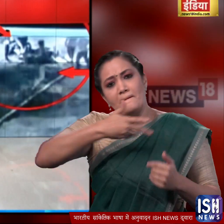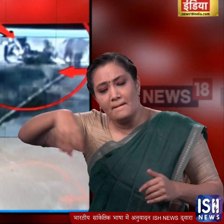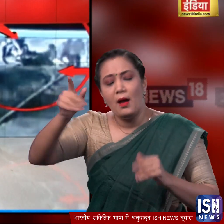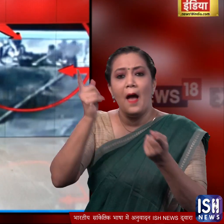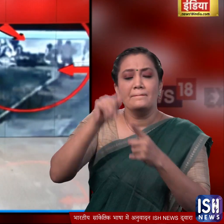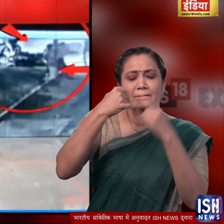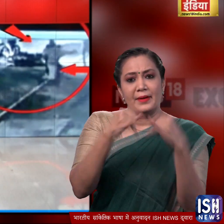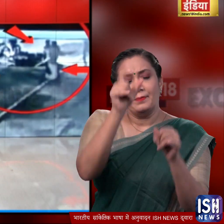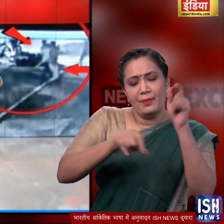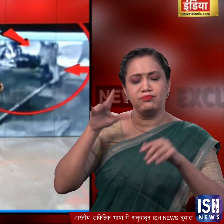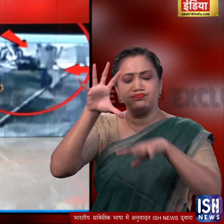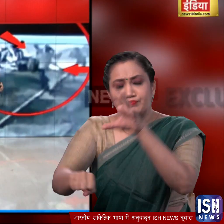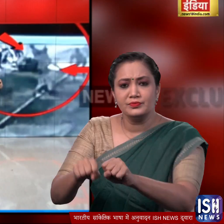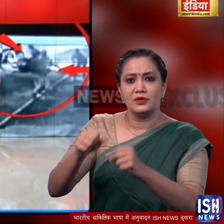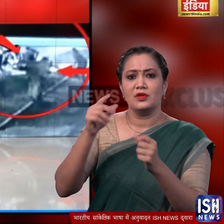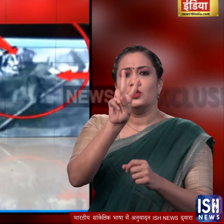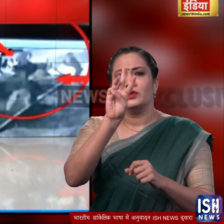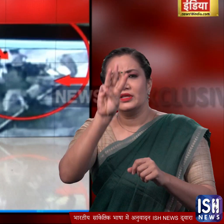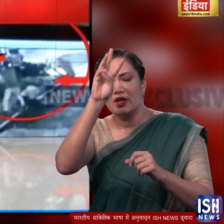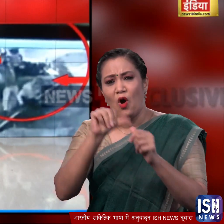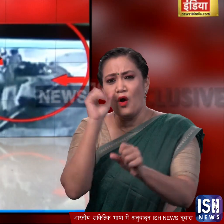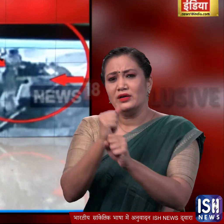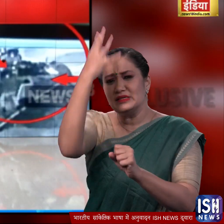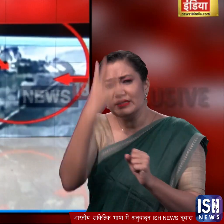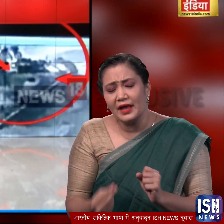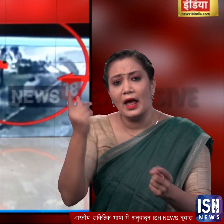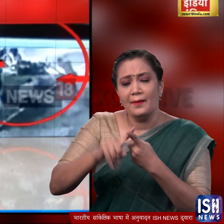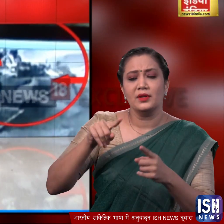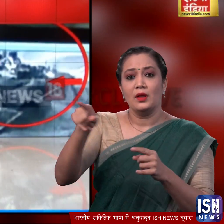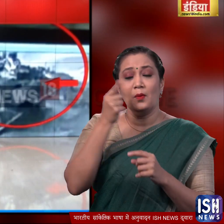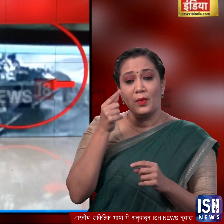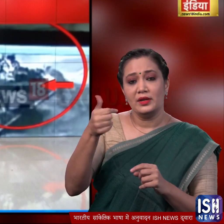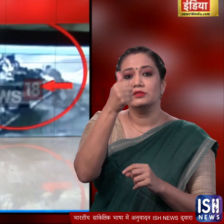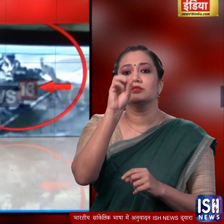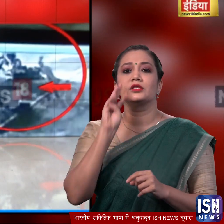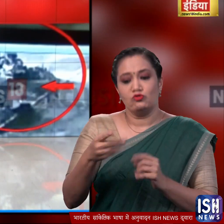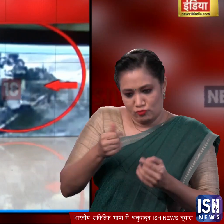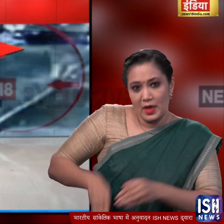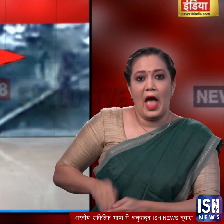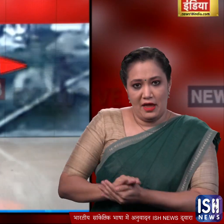कर दिया। बताया गया कि 23 अगस्त की रात जिस वक्त यह वारदात हुई तब उनके पास 60,000 रुपए थे,